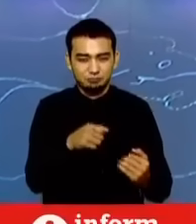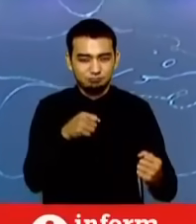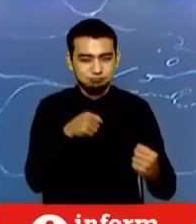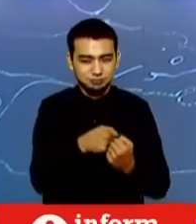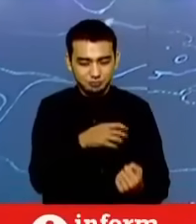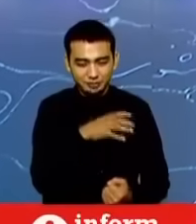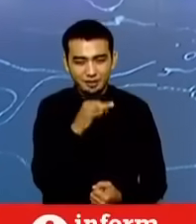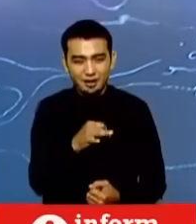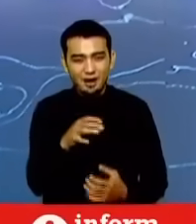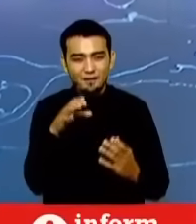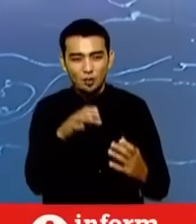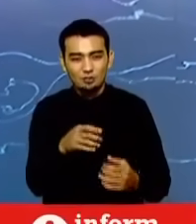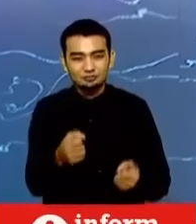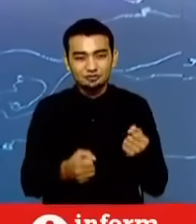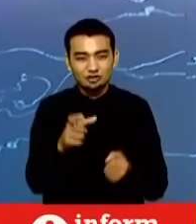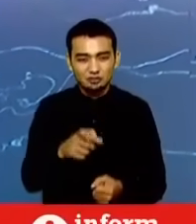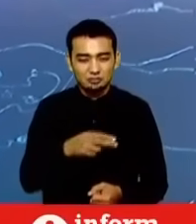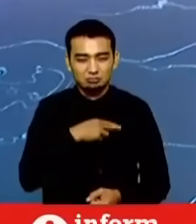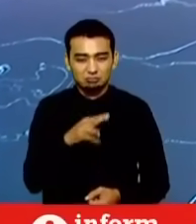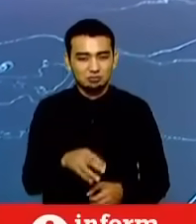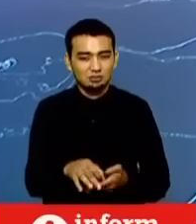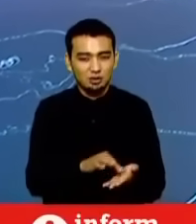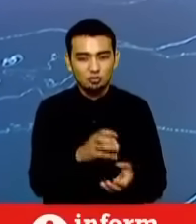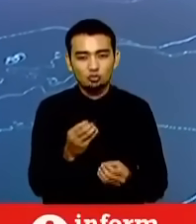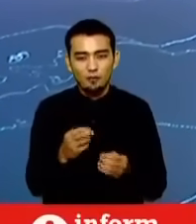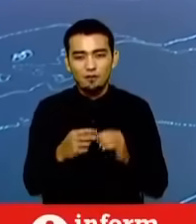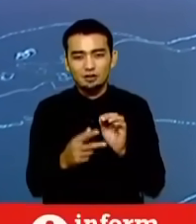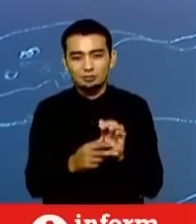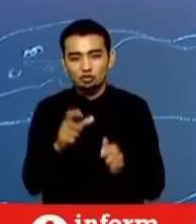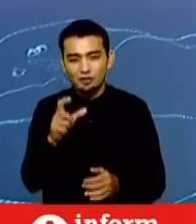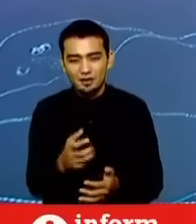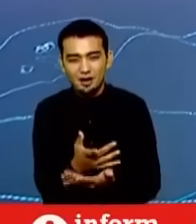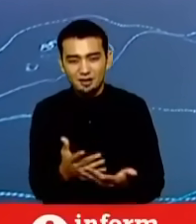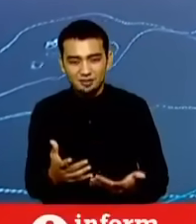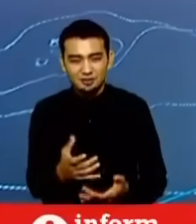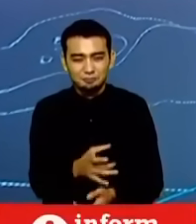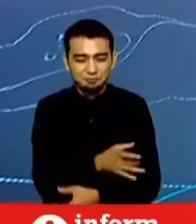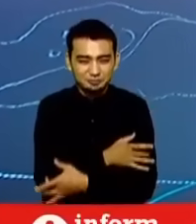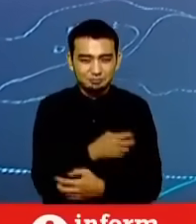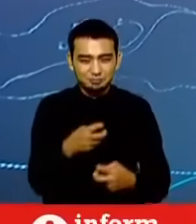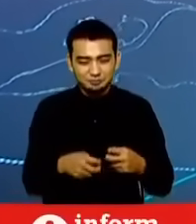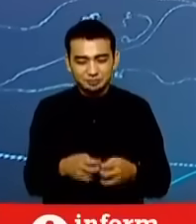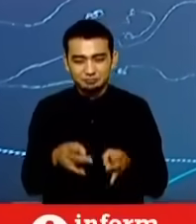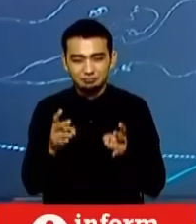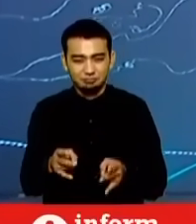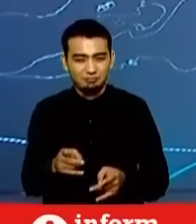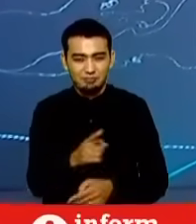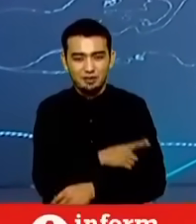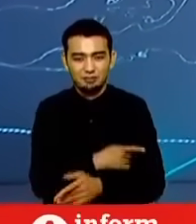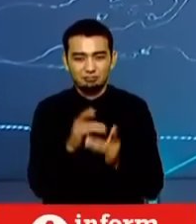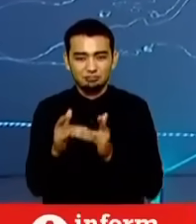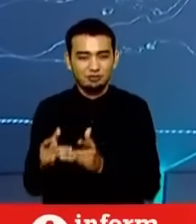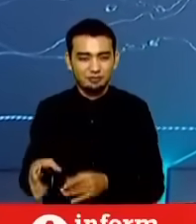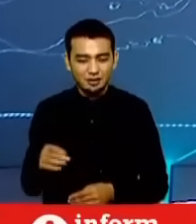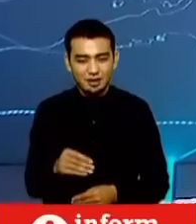автобус жүргізушісі оқиға орында жан тәсілім етті. Тағы 18 жолаушы түрлі дене жарақаттарымен ауруханаға жеткізілген.